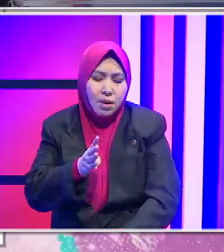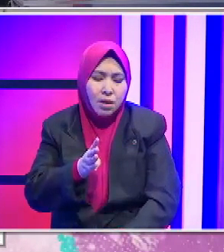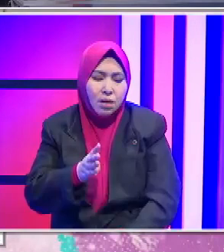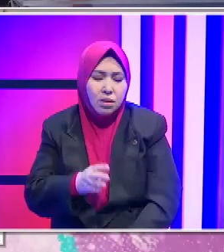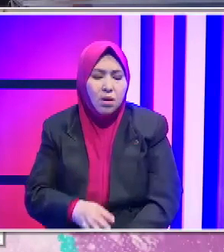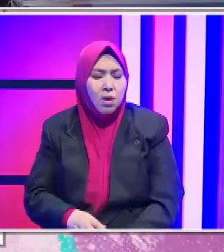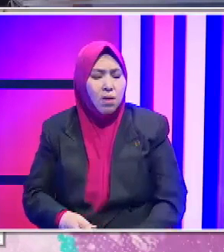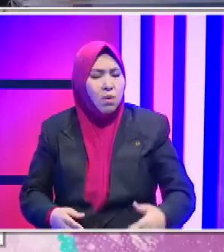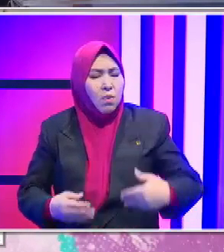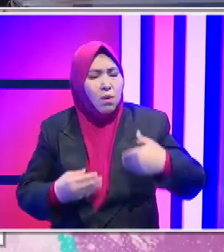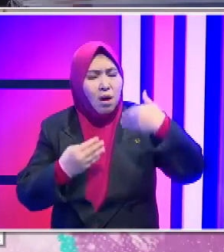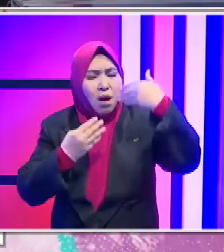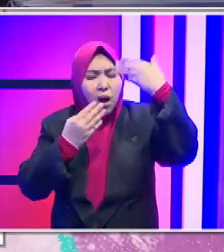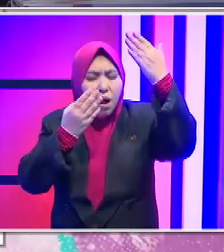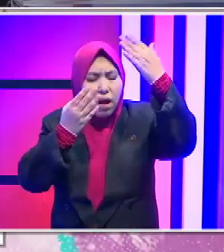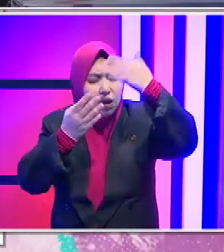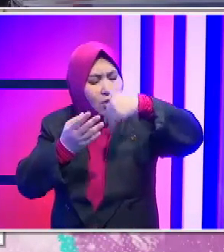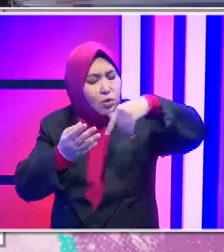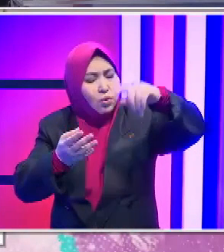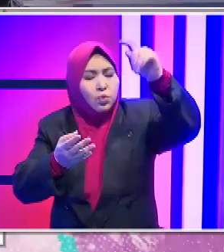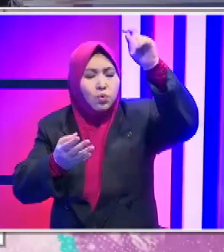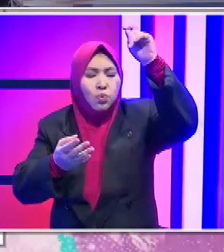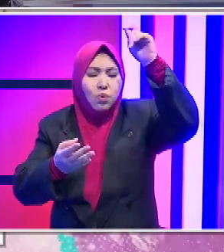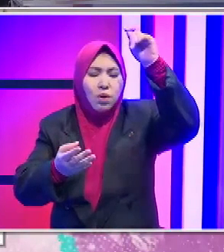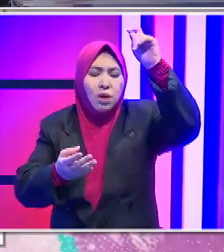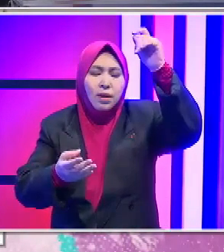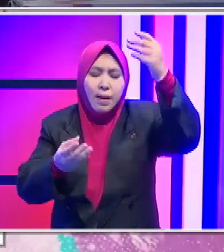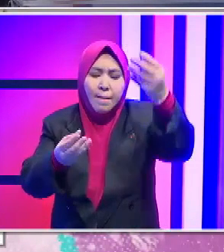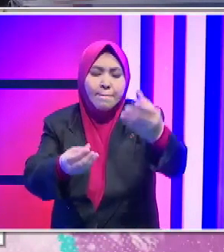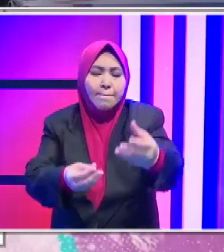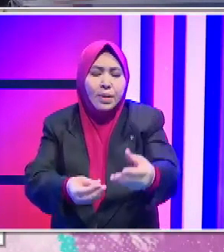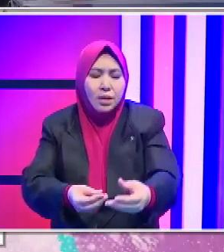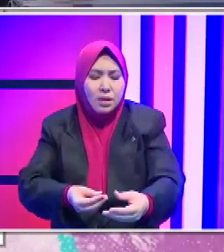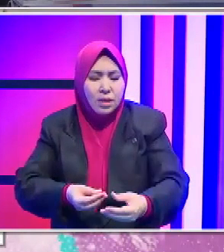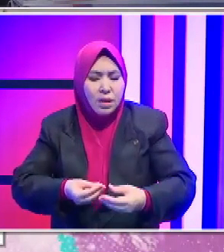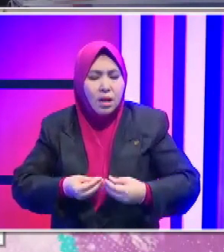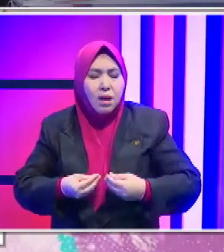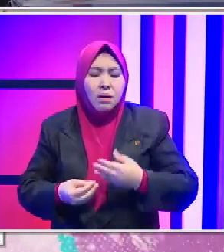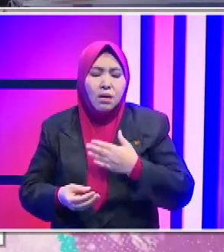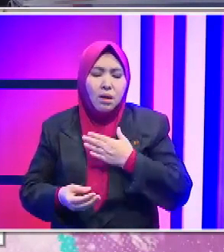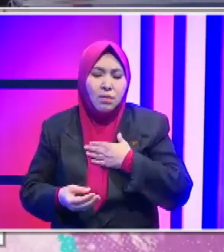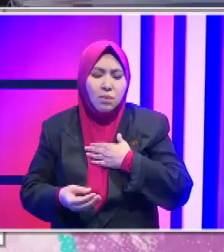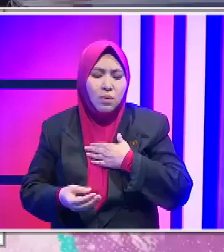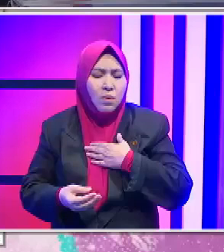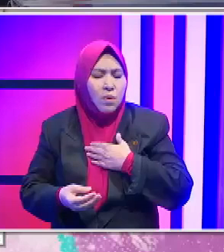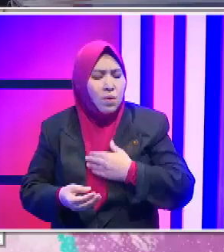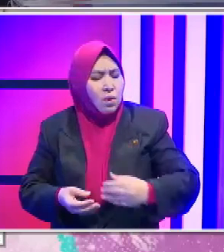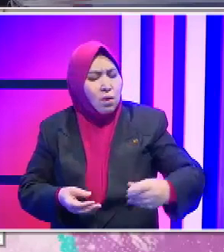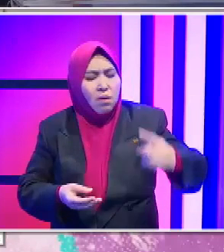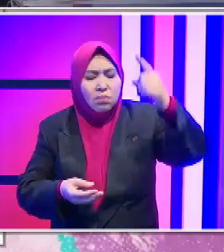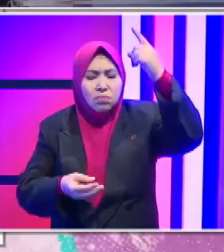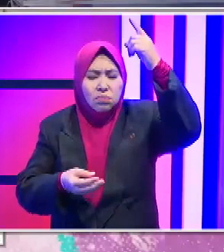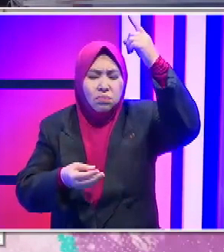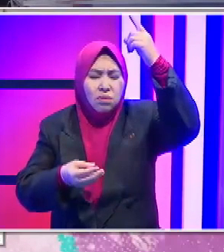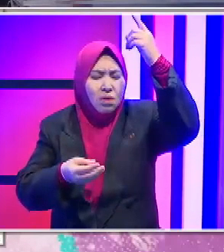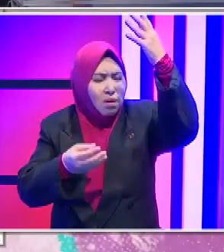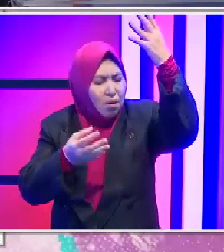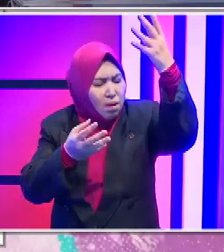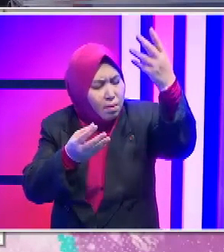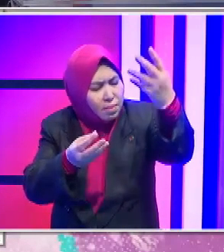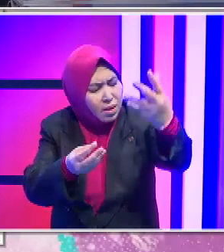الدين رب هب لي حكما رب هب